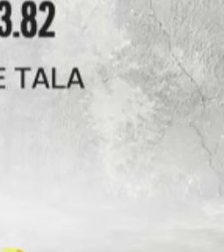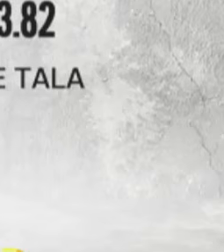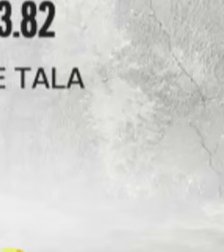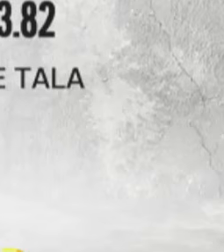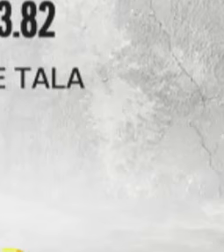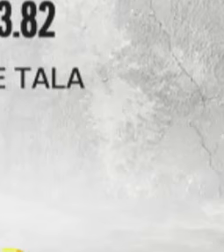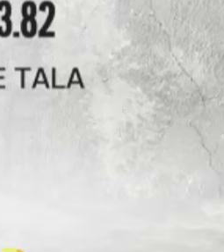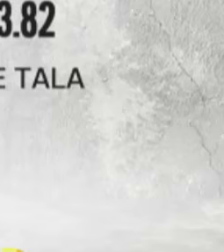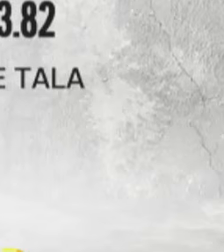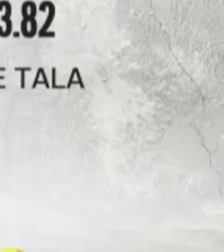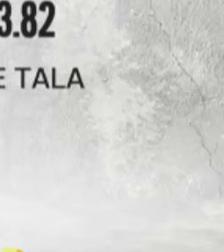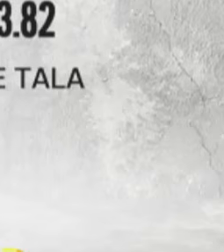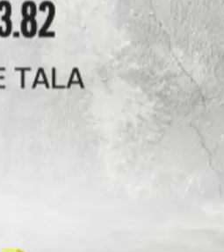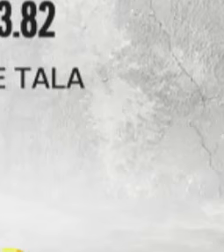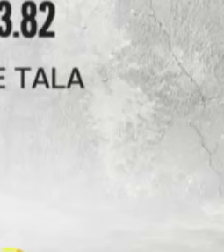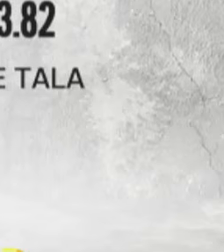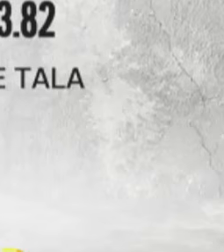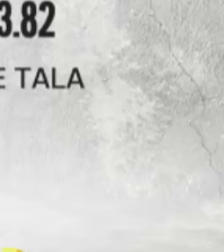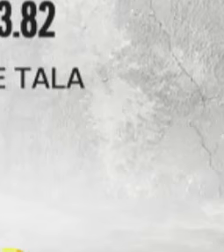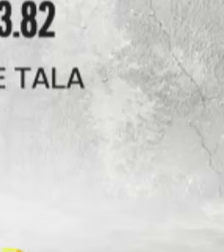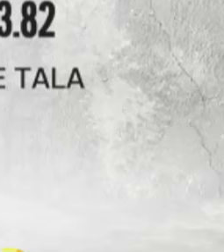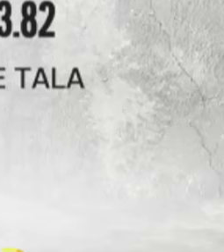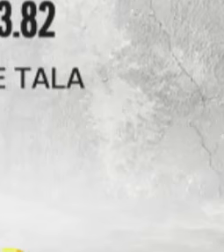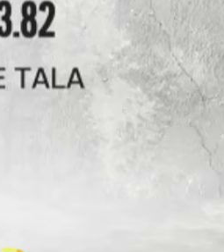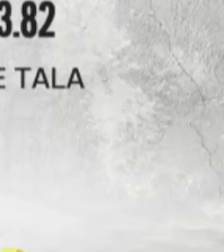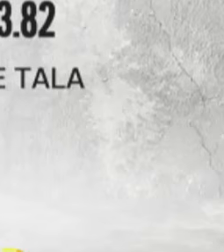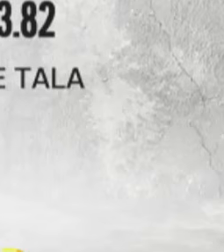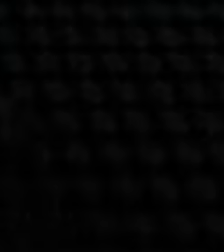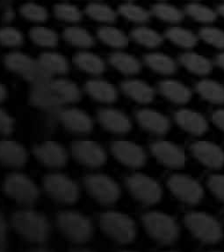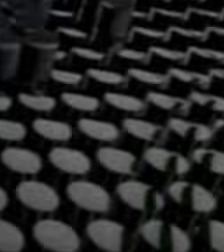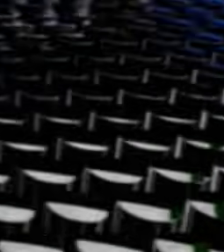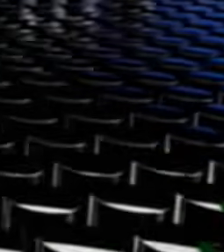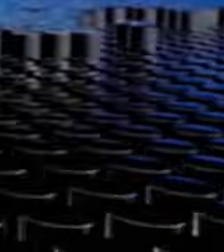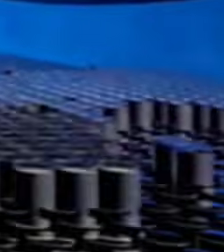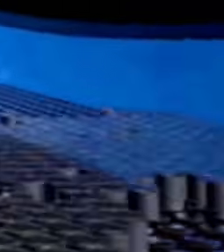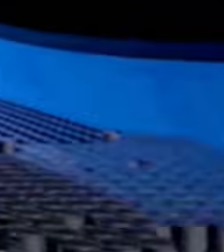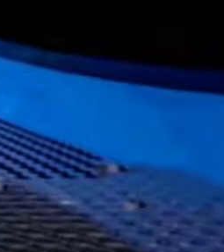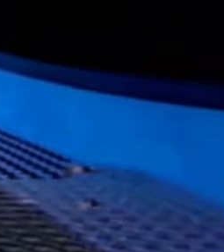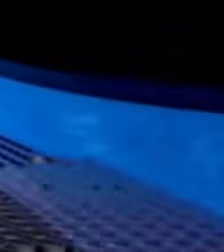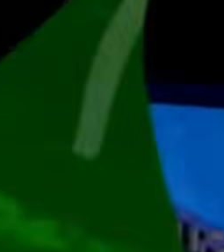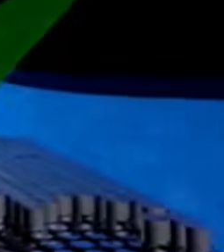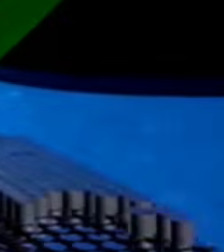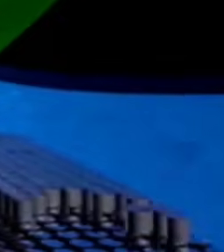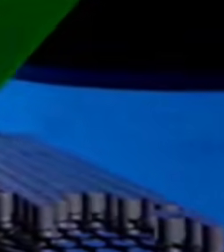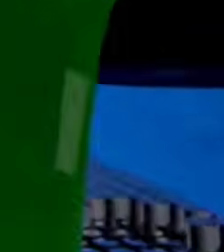ne e hweba ka $68 barele